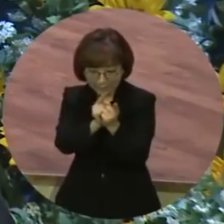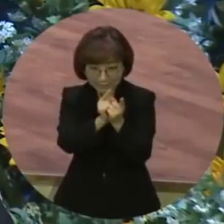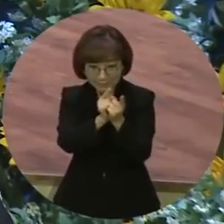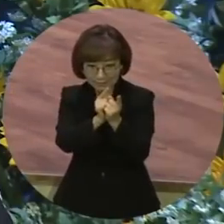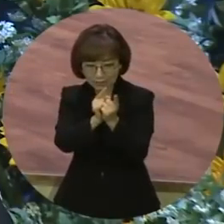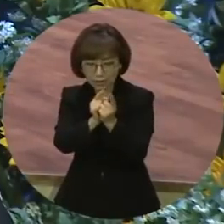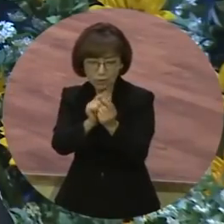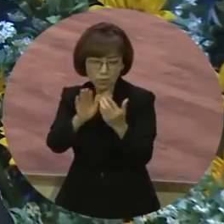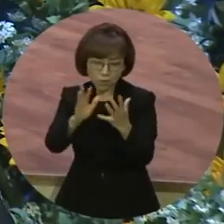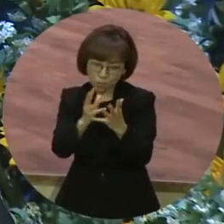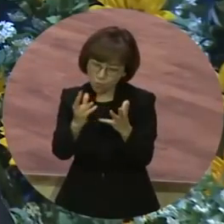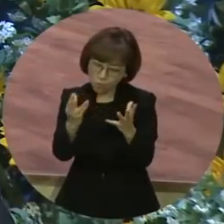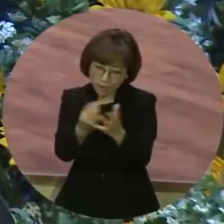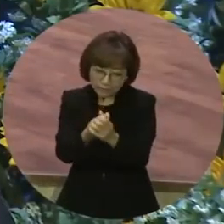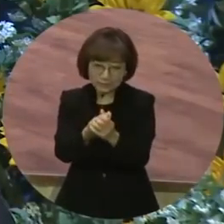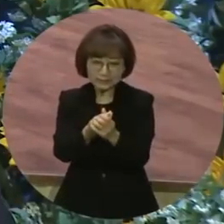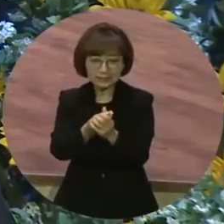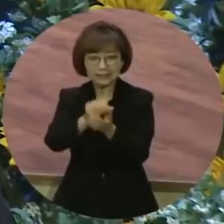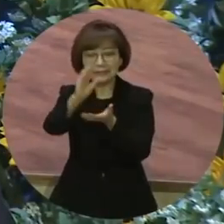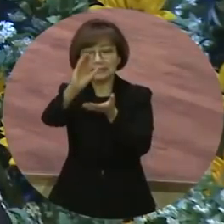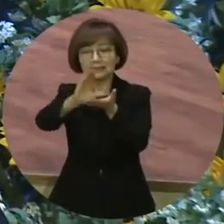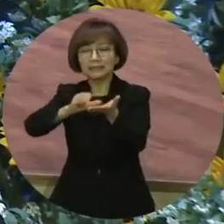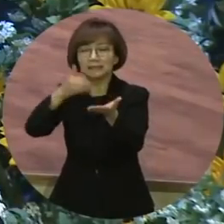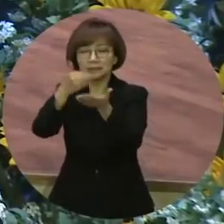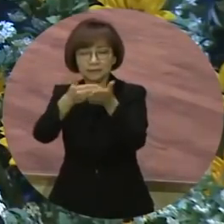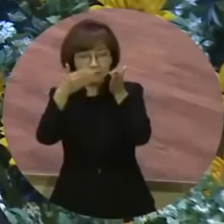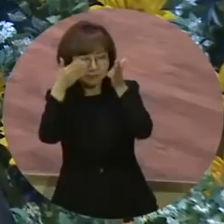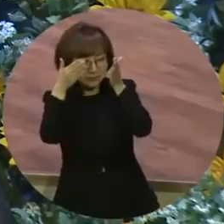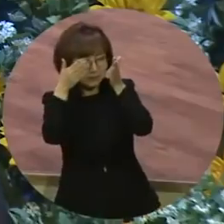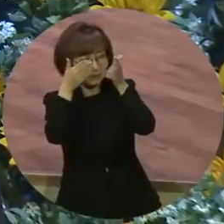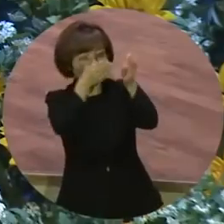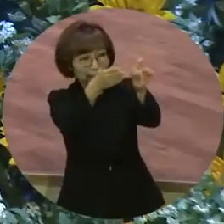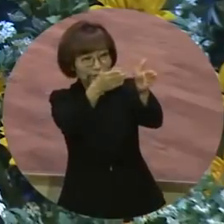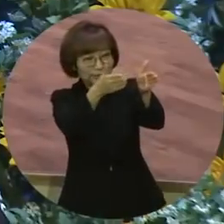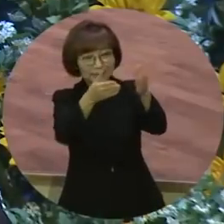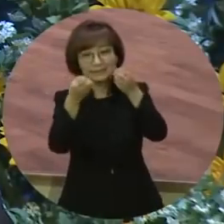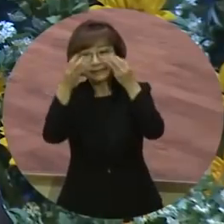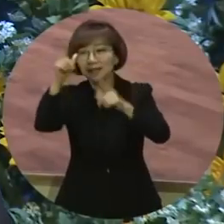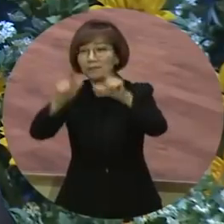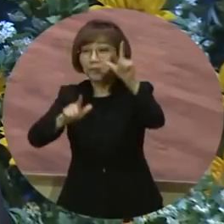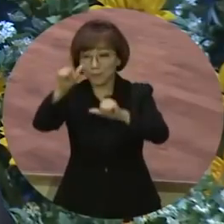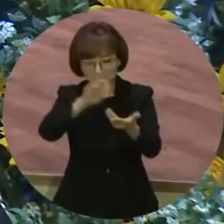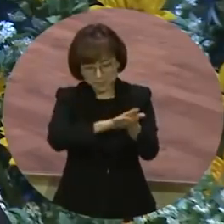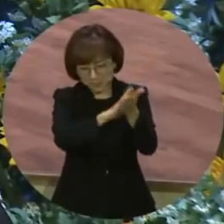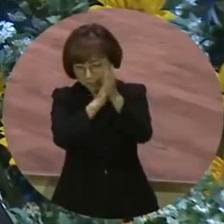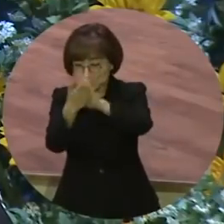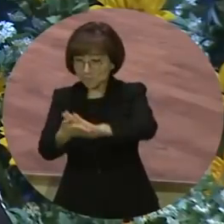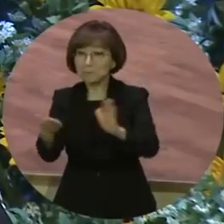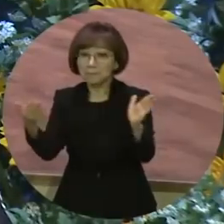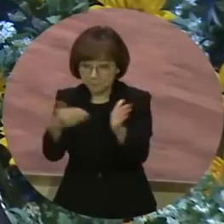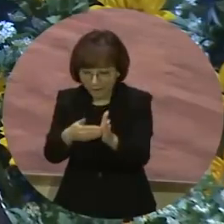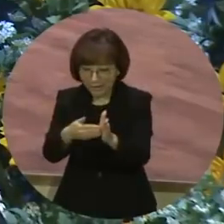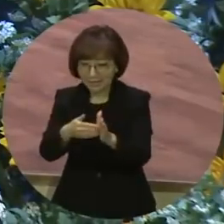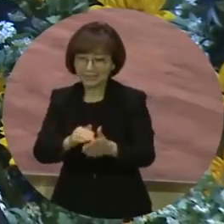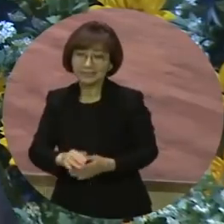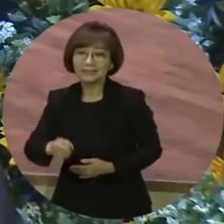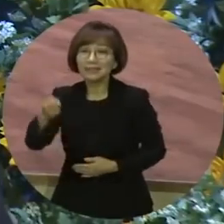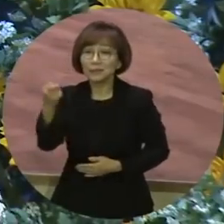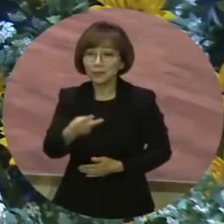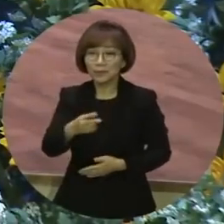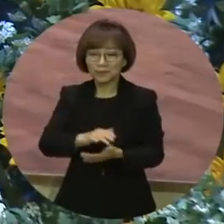완전히 그리스도 중심의 세틀로 그렇게 바꿔버렸습니다. 그리고 전